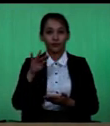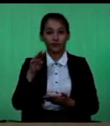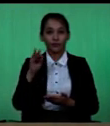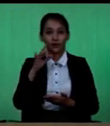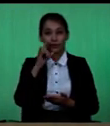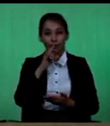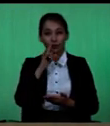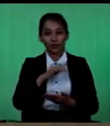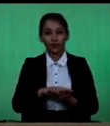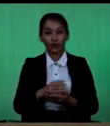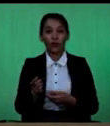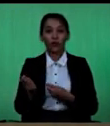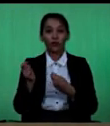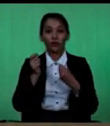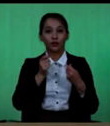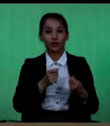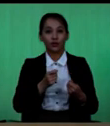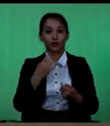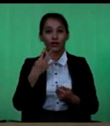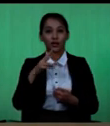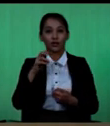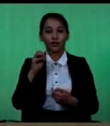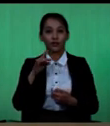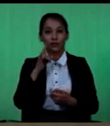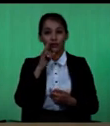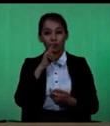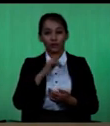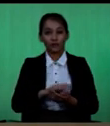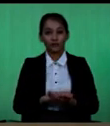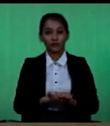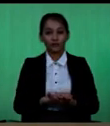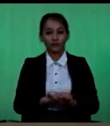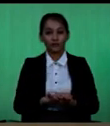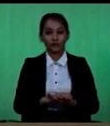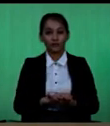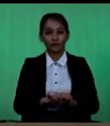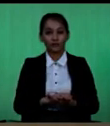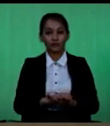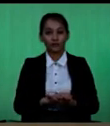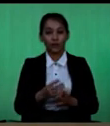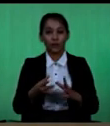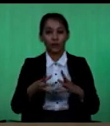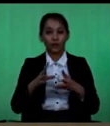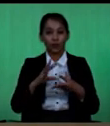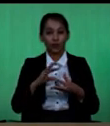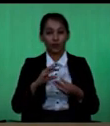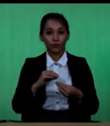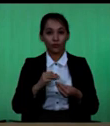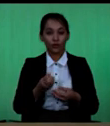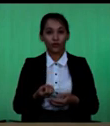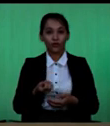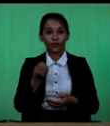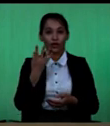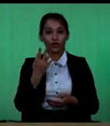yonilg'i. Keltirildi 40 litr yonilg'i. Bo'ldi noma'lum